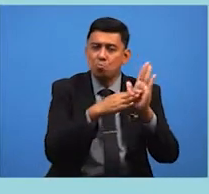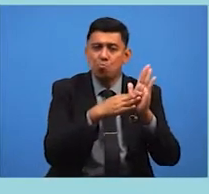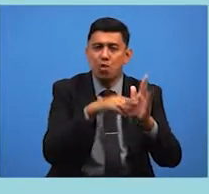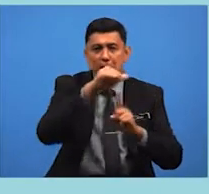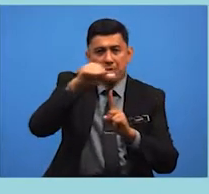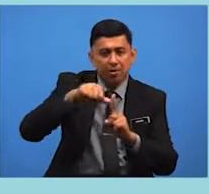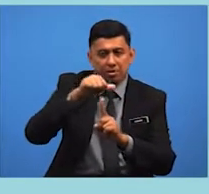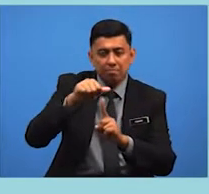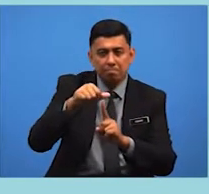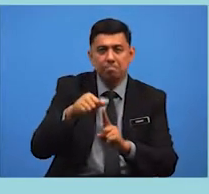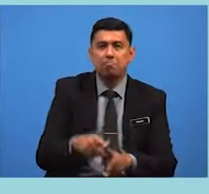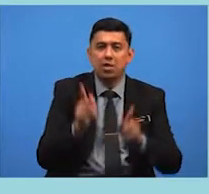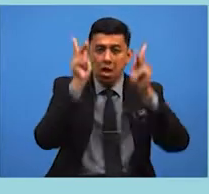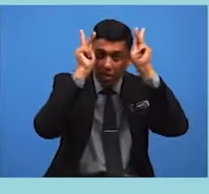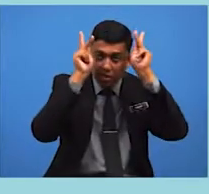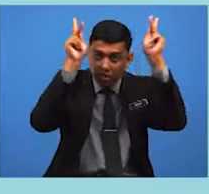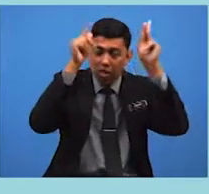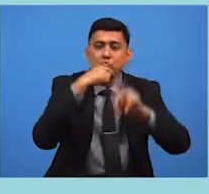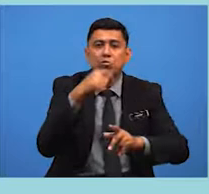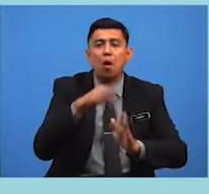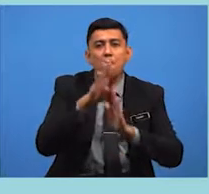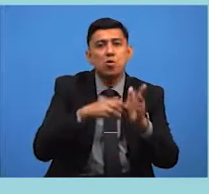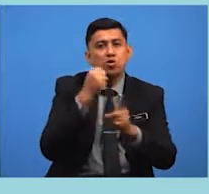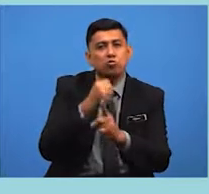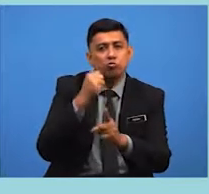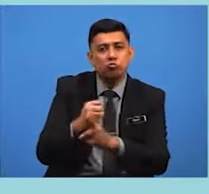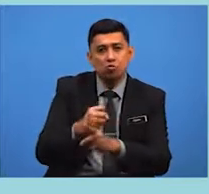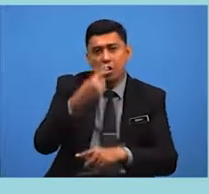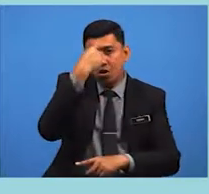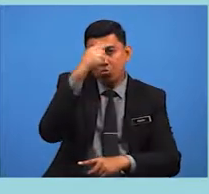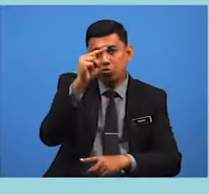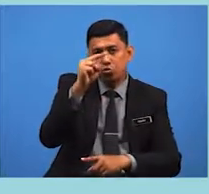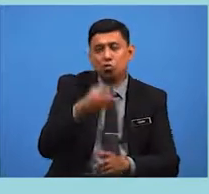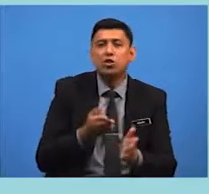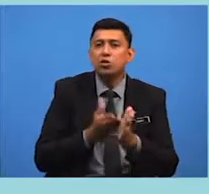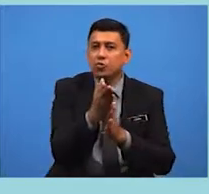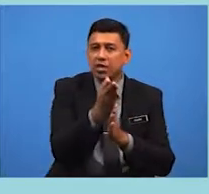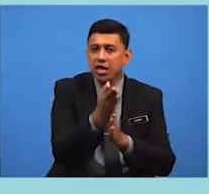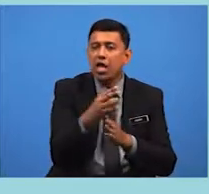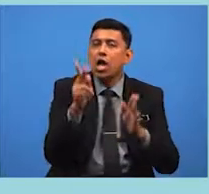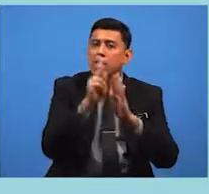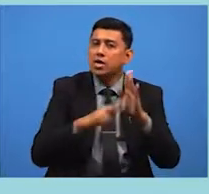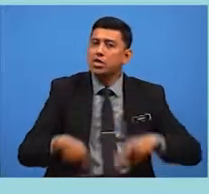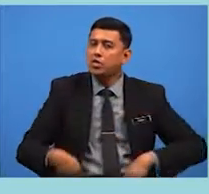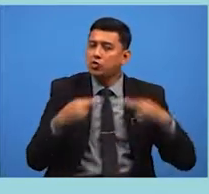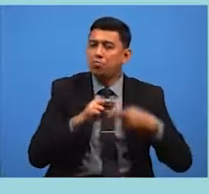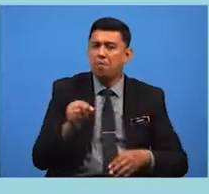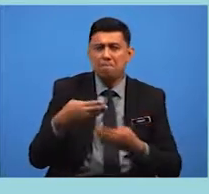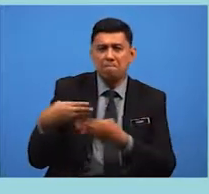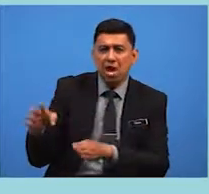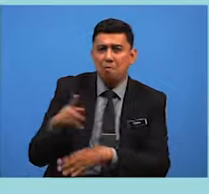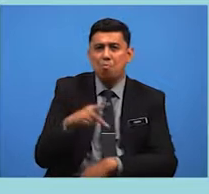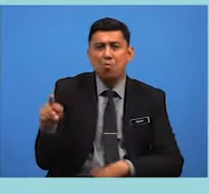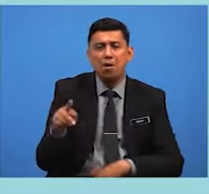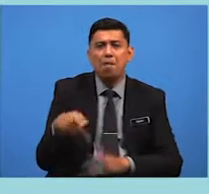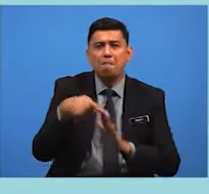dibuktikan apabila kijang tua bersungguh-sungguh untuk meneruskan kehidupan biarpun